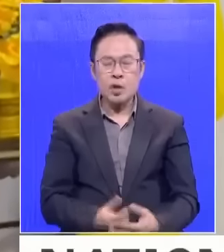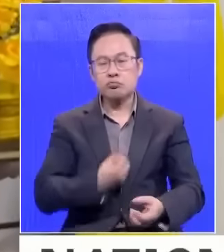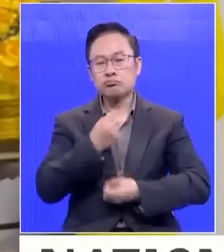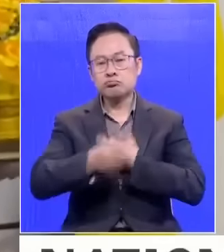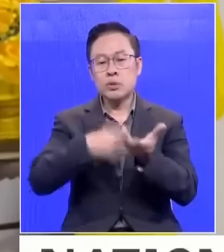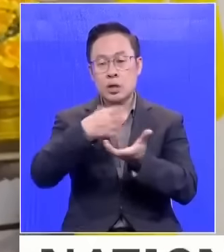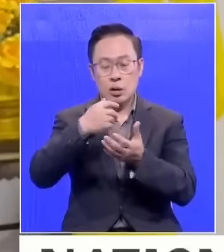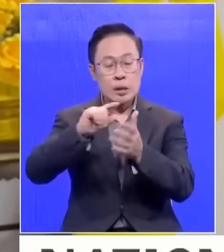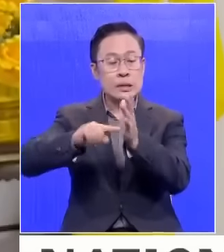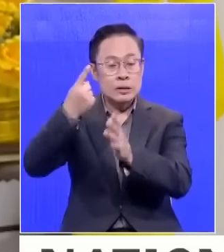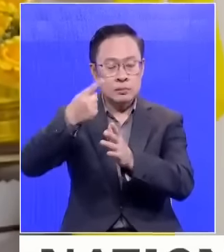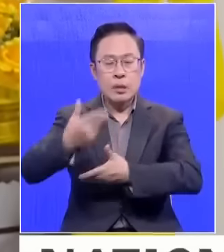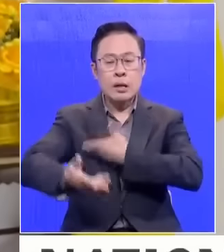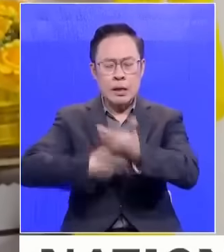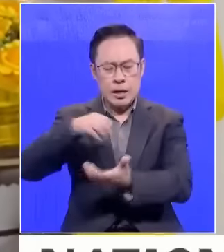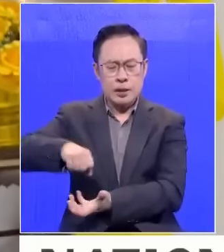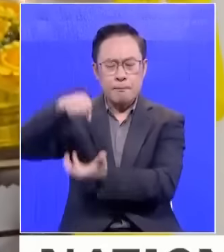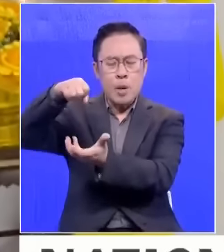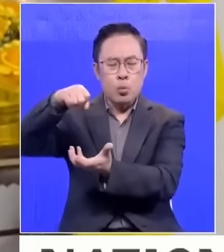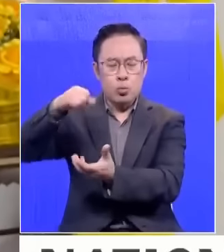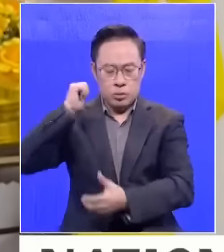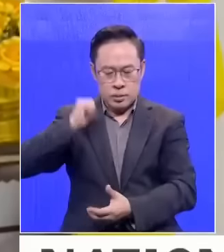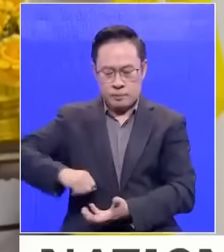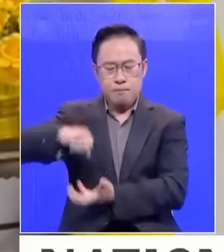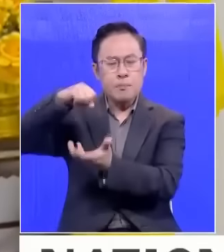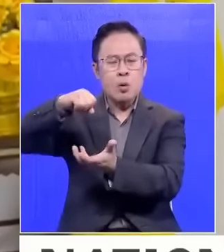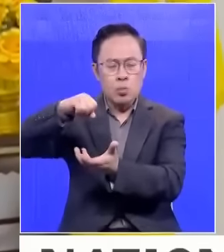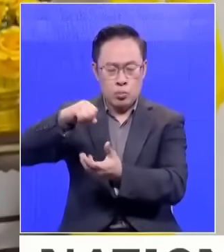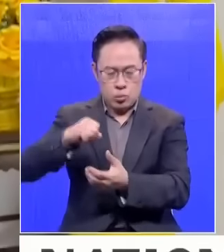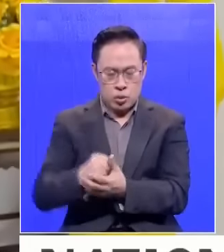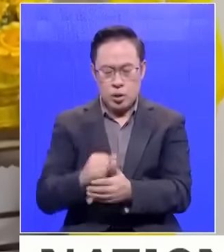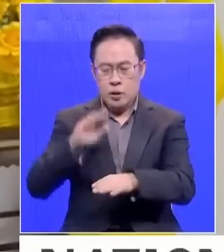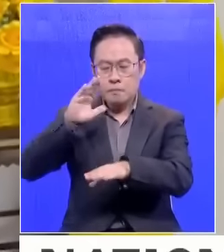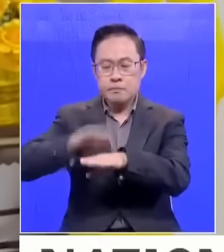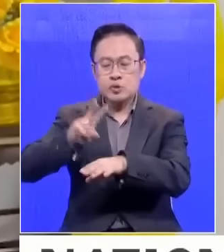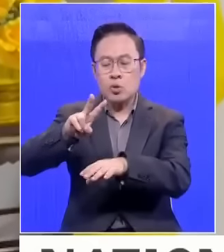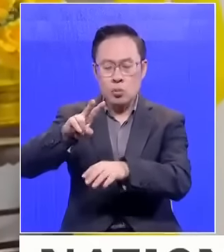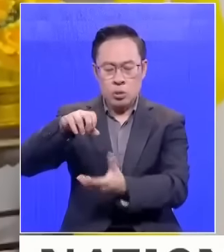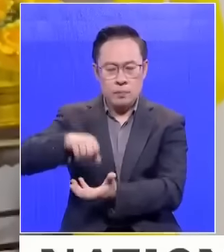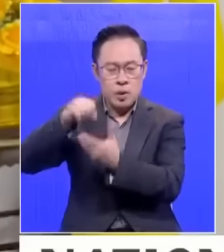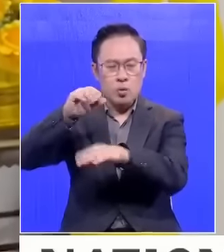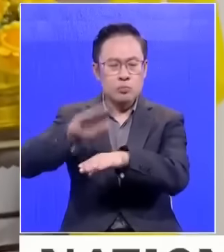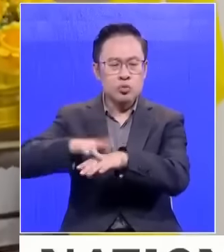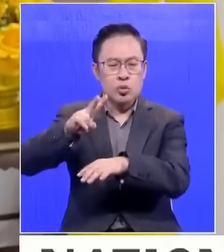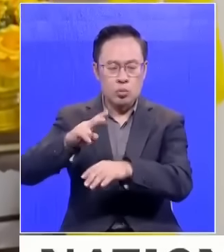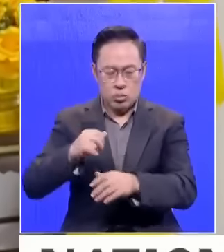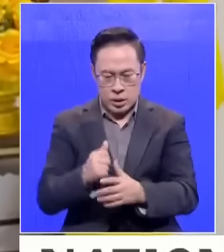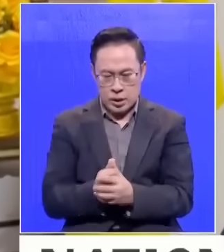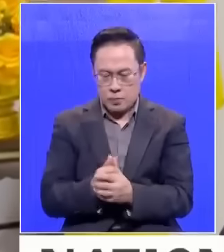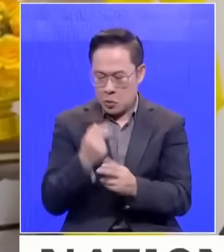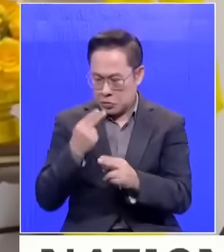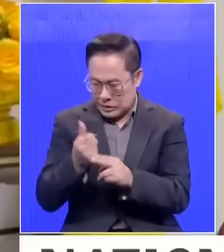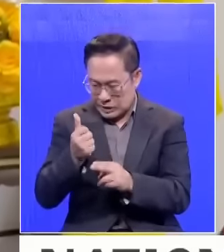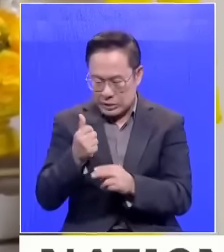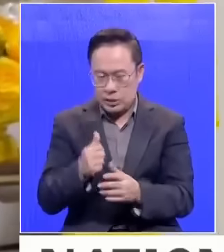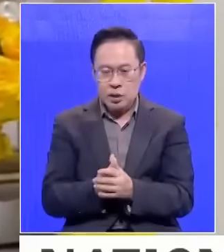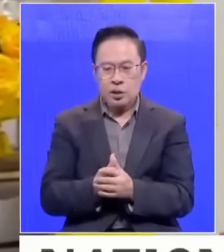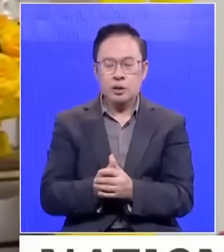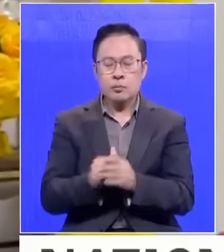ในแพลตฟอร์มนึงแล้วกันเนาะแล้วก็มีคนติดต่อมาแล้วก็ให้เราติดต่อไปอะไรเงี้ยค่ะแล้วกลายเป็นว่าเขาดึงให้เราไปเข้